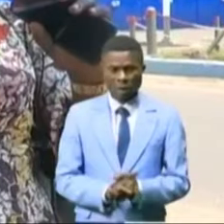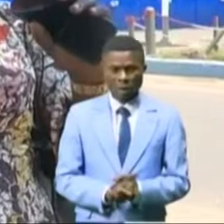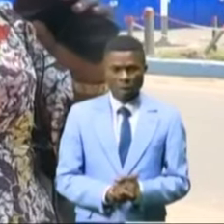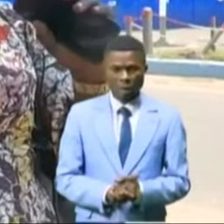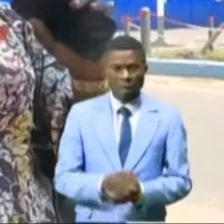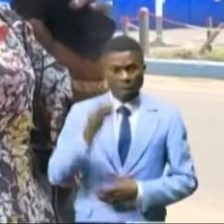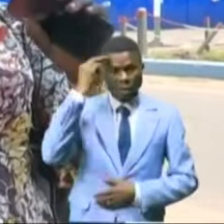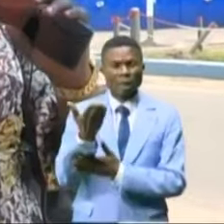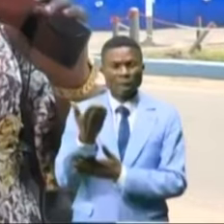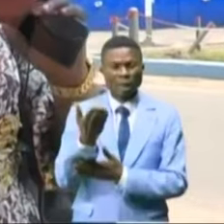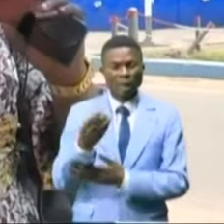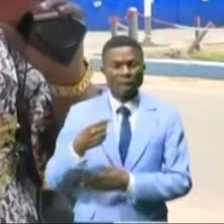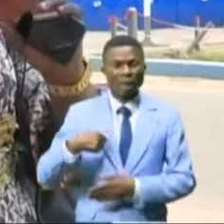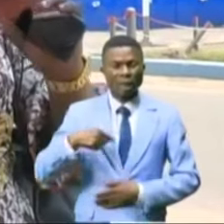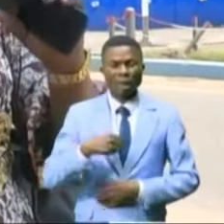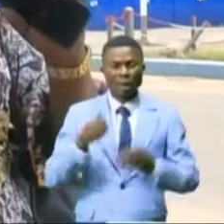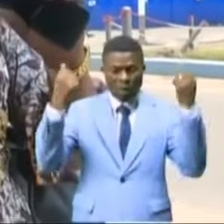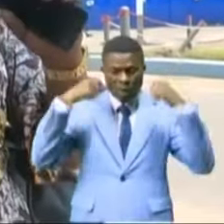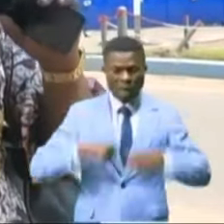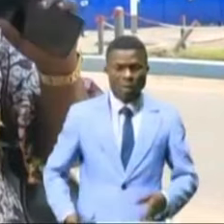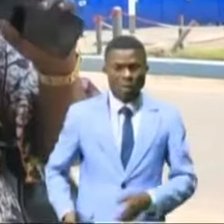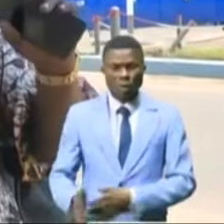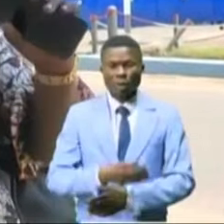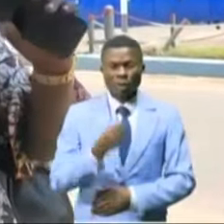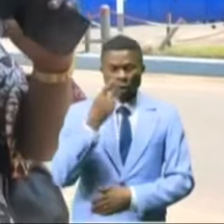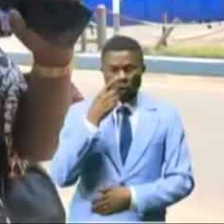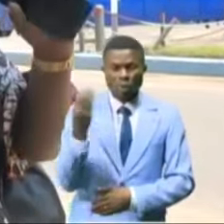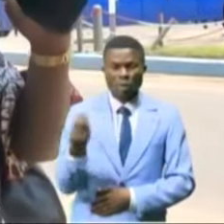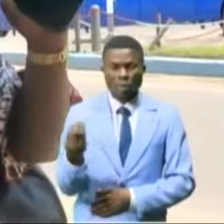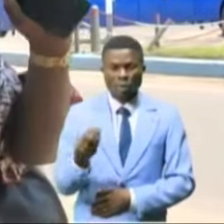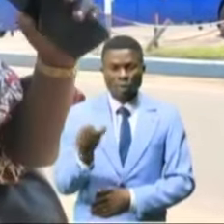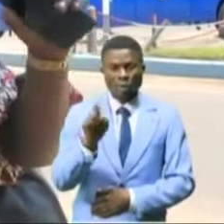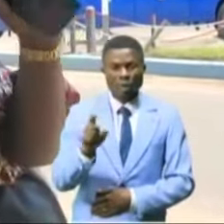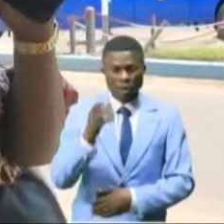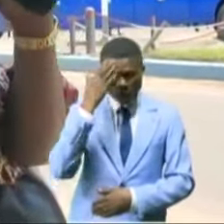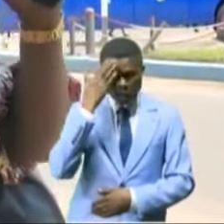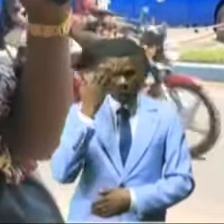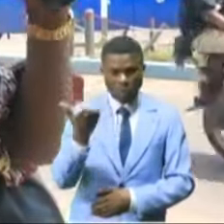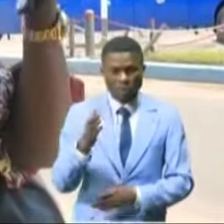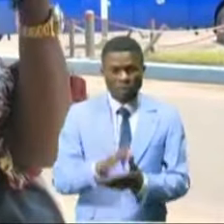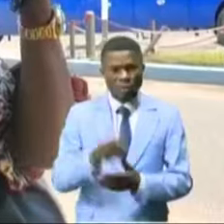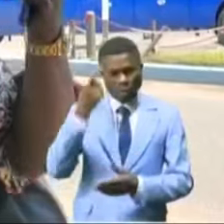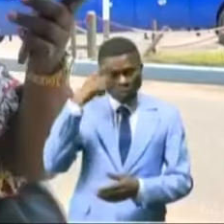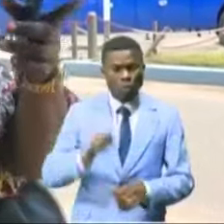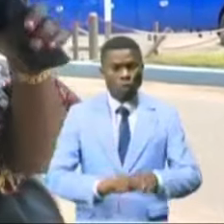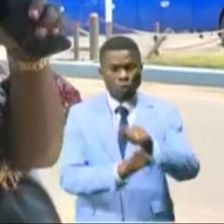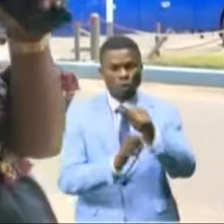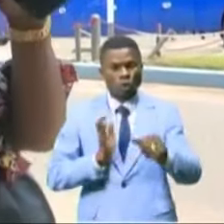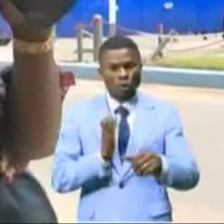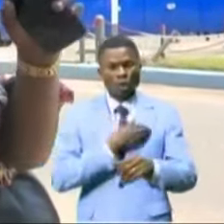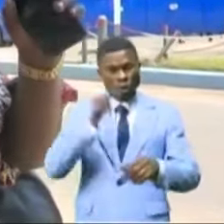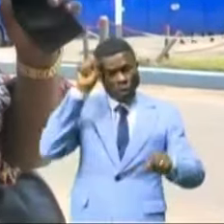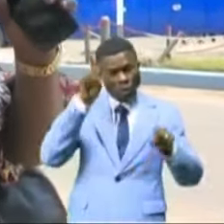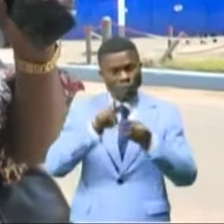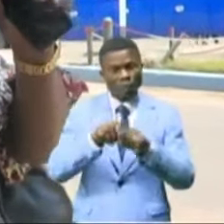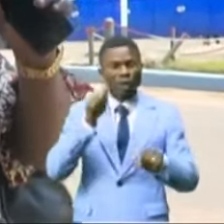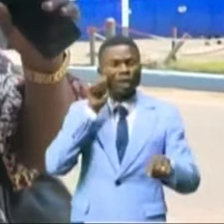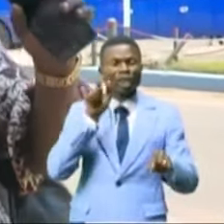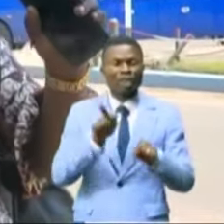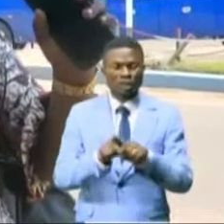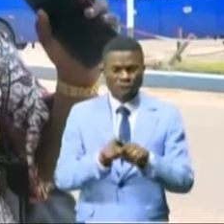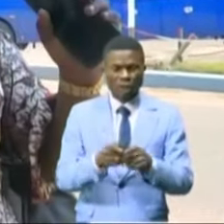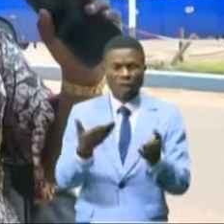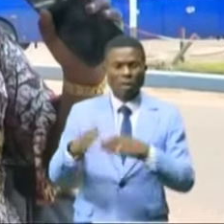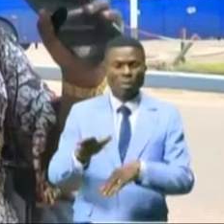le ministre nous a demandé de discuter pourquoi? À propos de nos frères et nos sœurs qui ont beaucoup